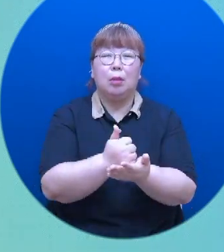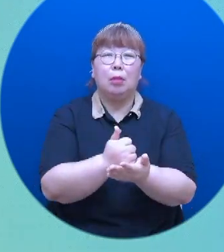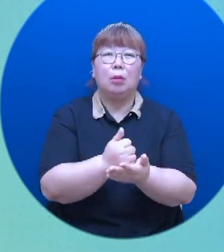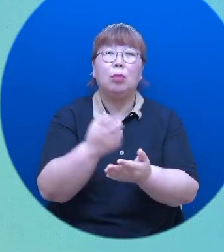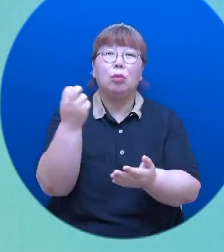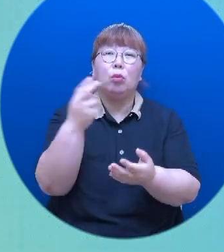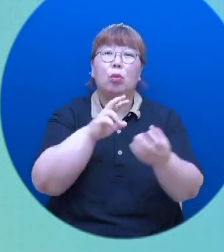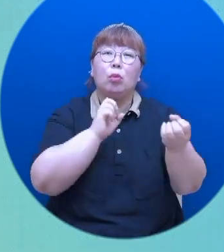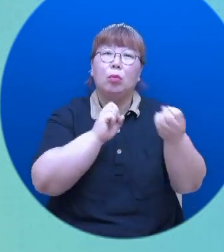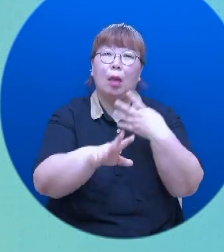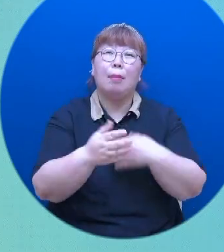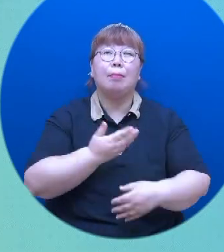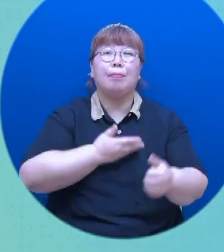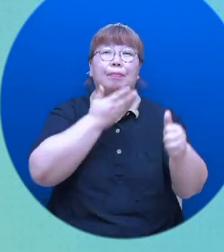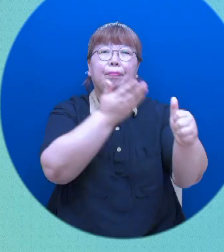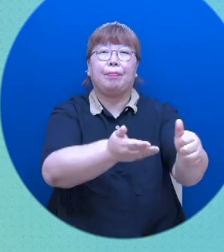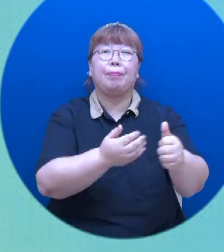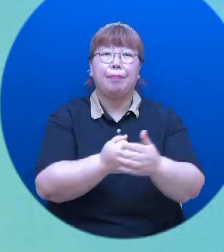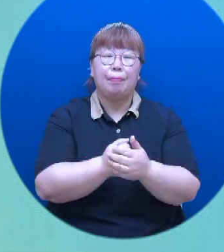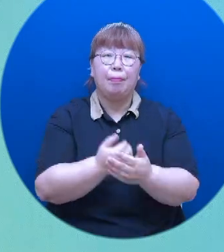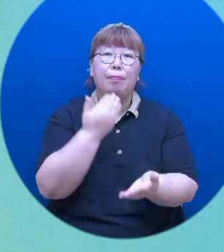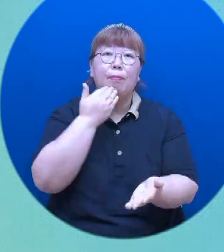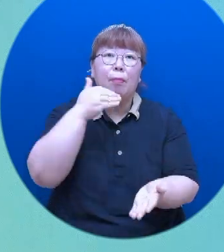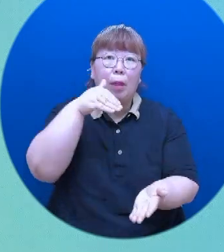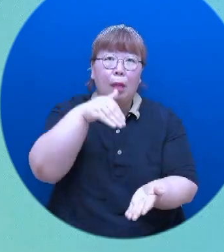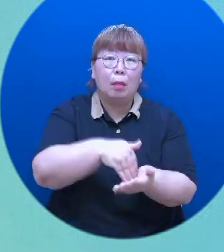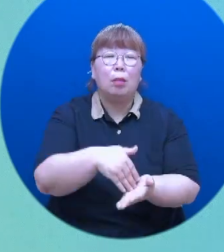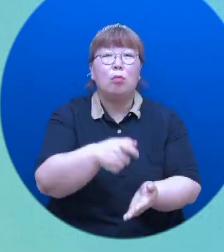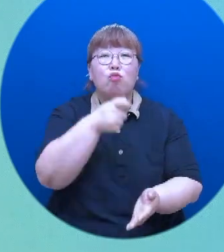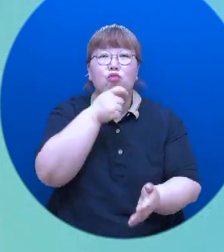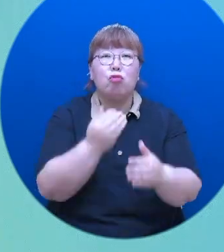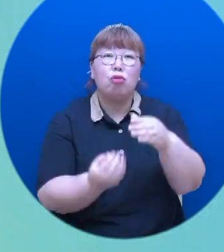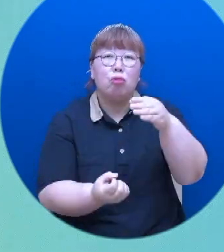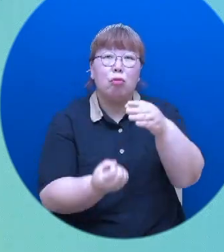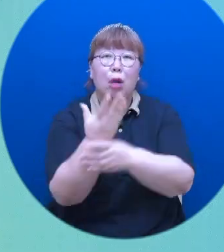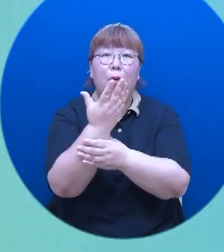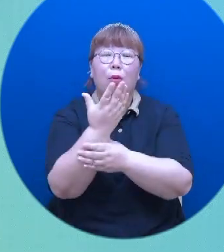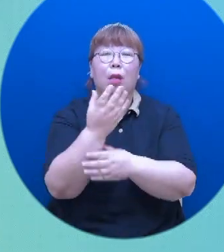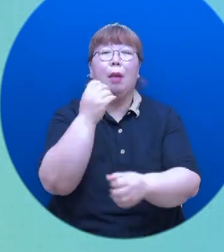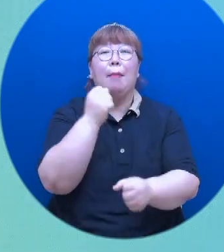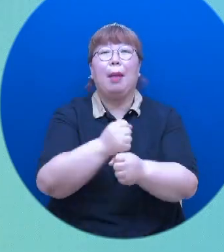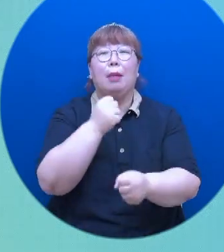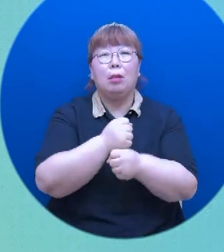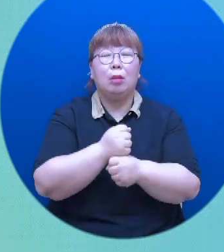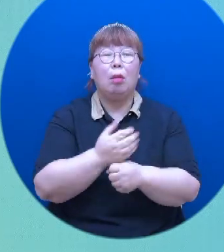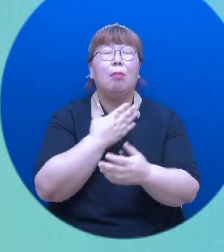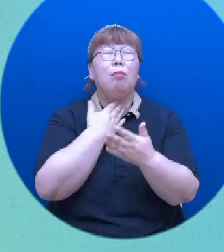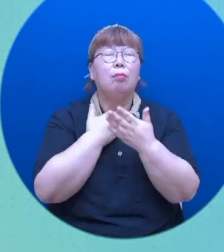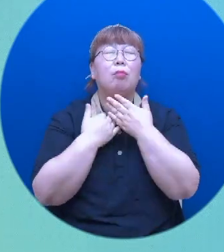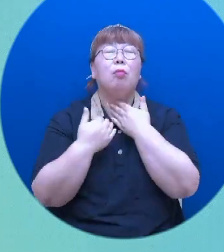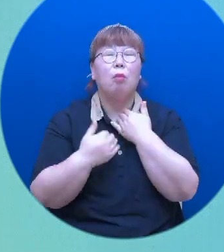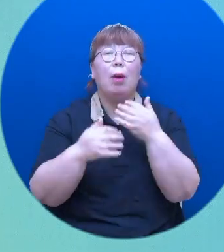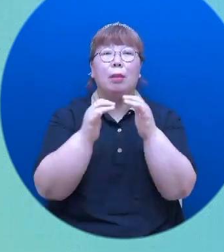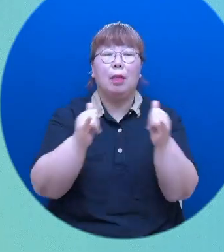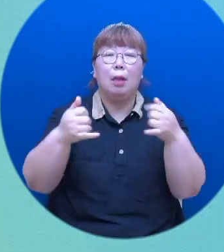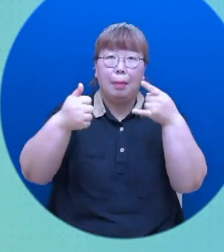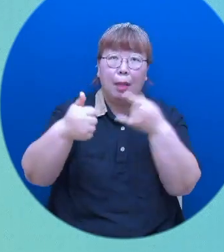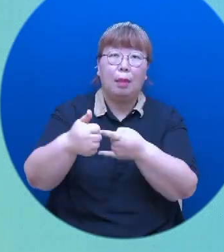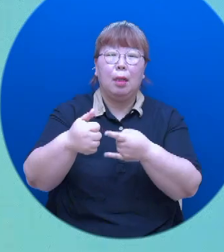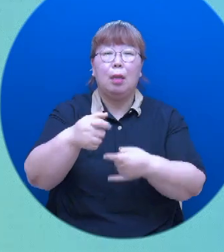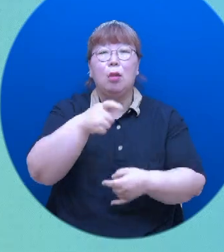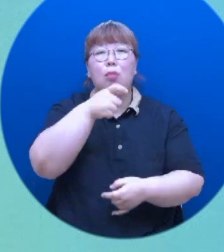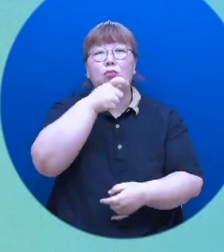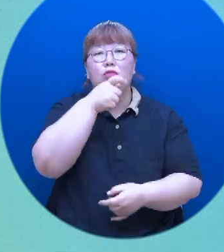답을 알려줘요. 반석에서 물나게 해서 목마른 그들을 목을